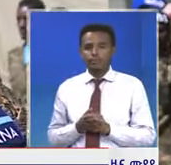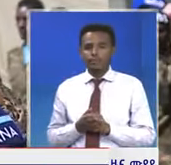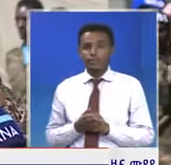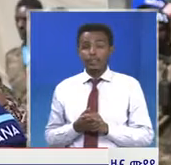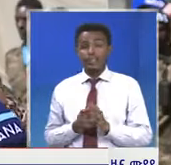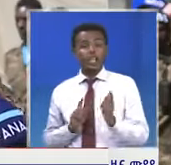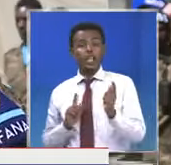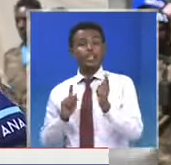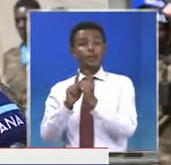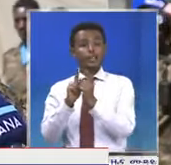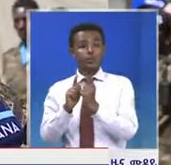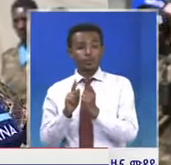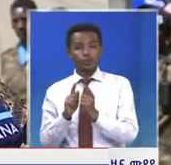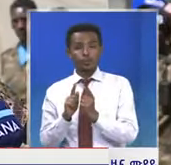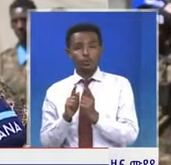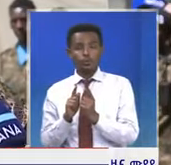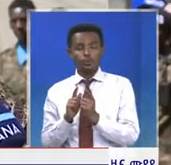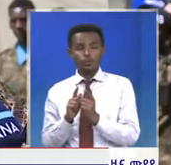የገጠማችሁ